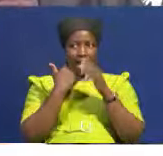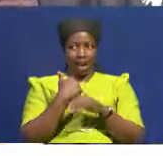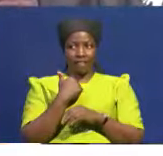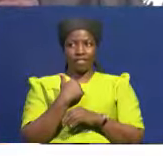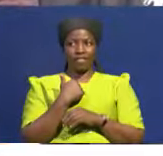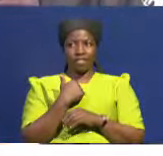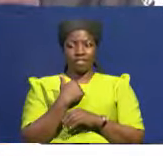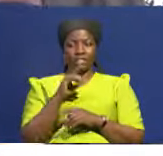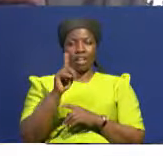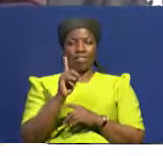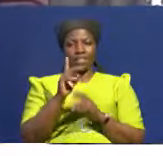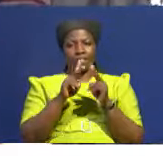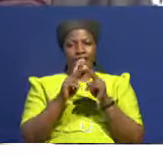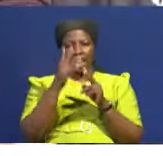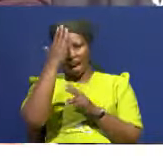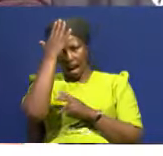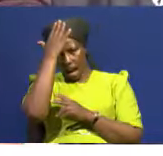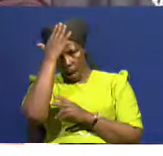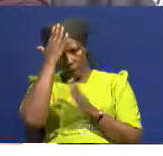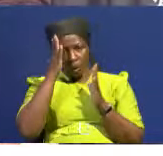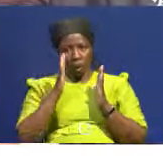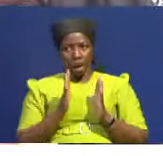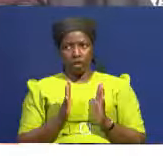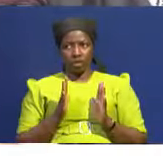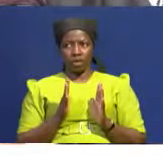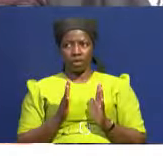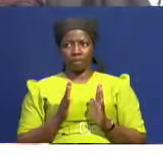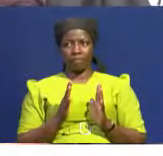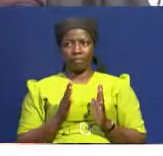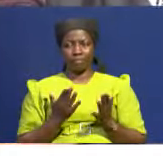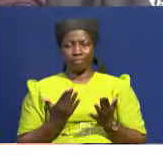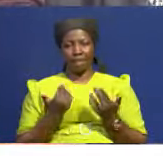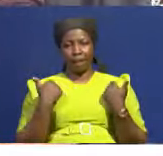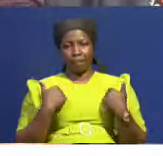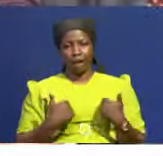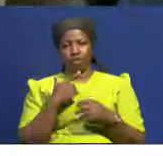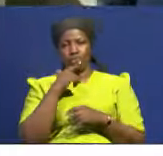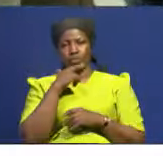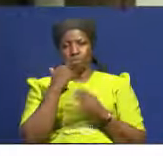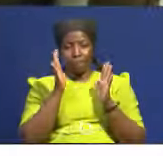mpole. Ni mtu hana maneno mengi.